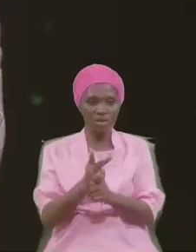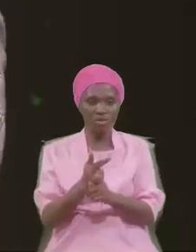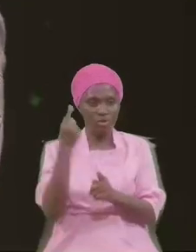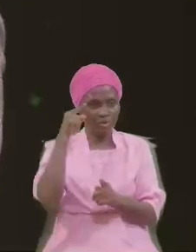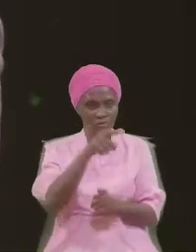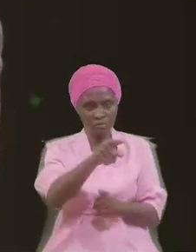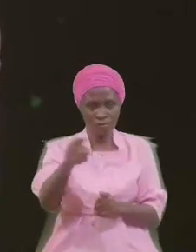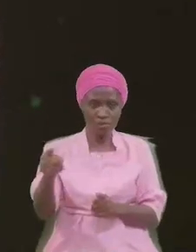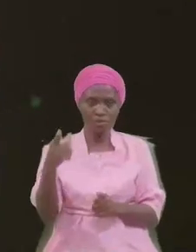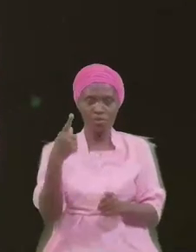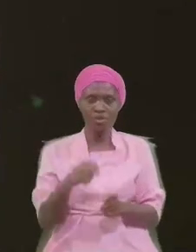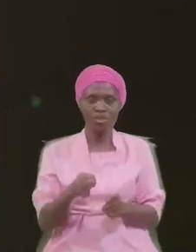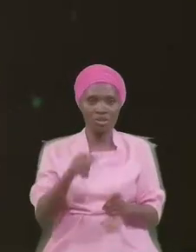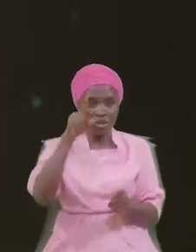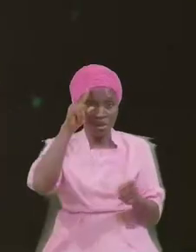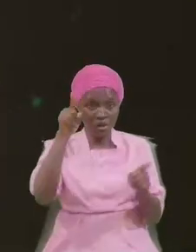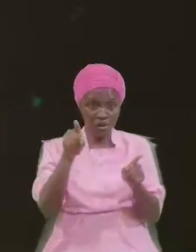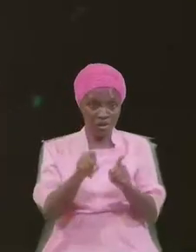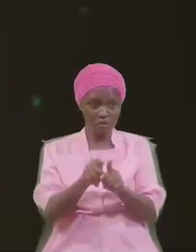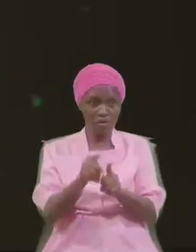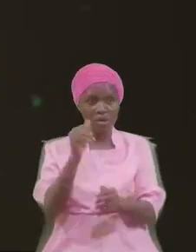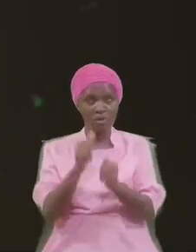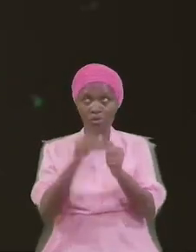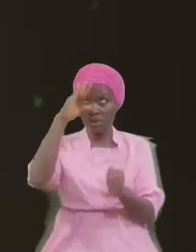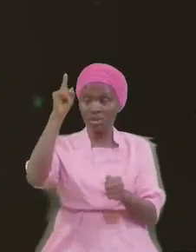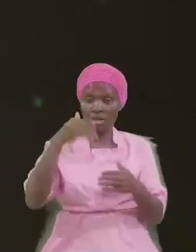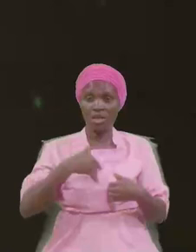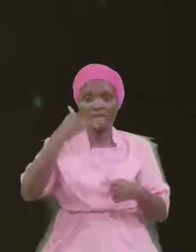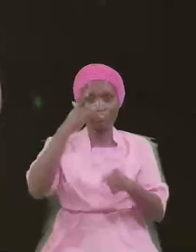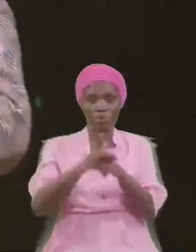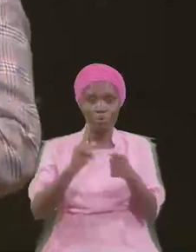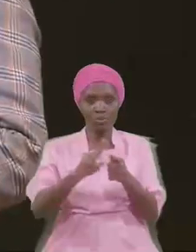a juré à tes pères. Verset